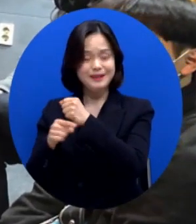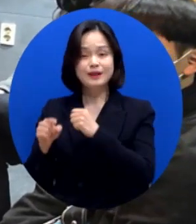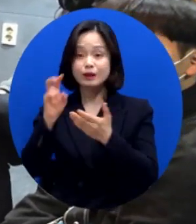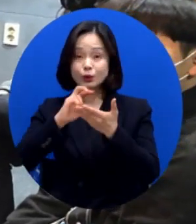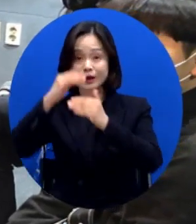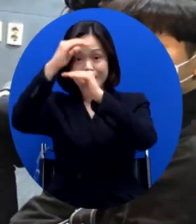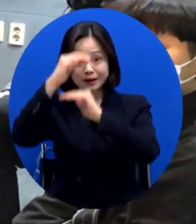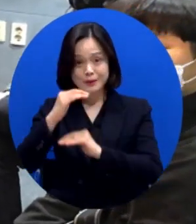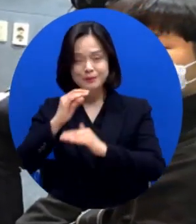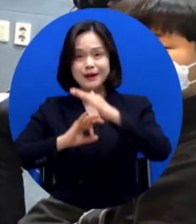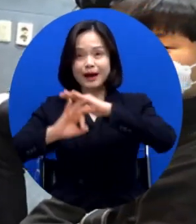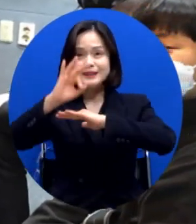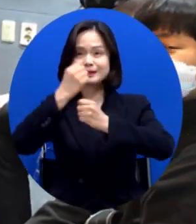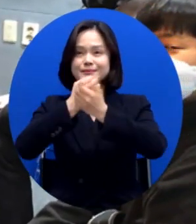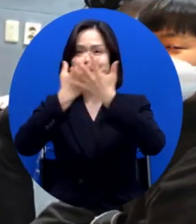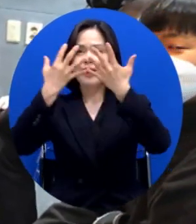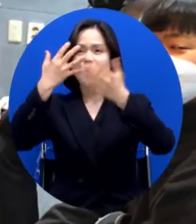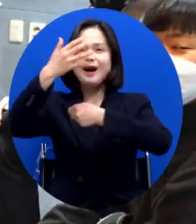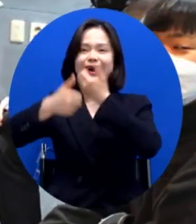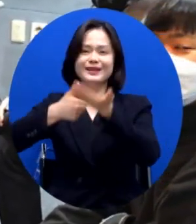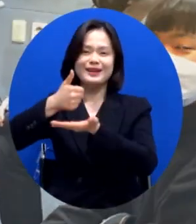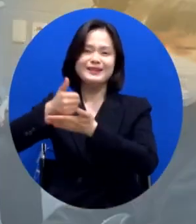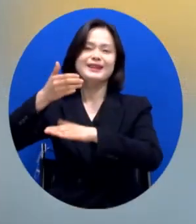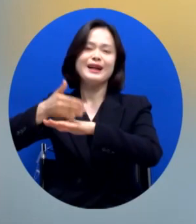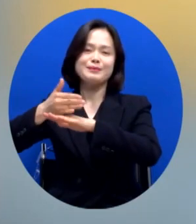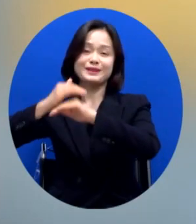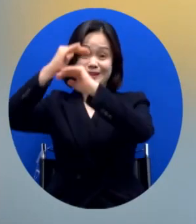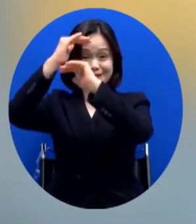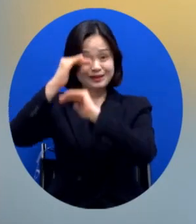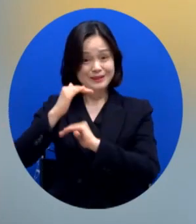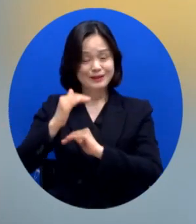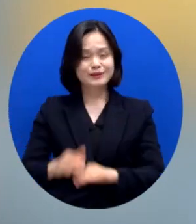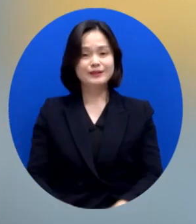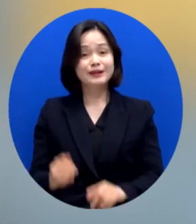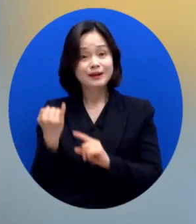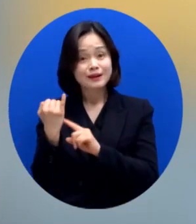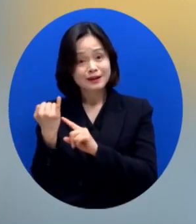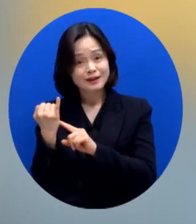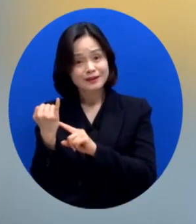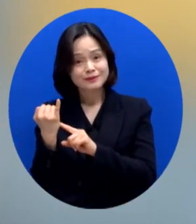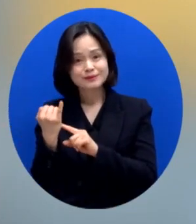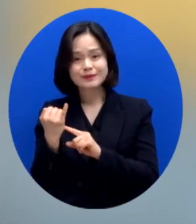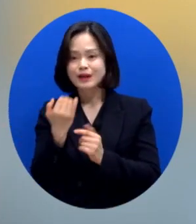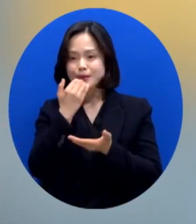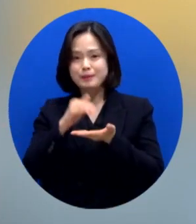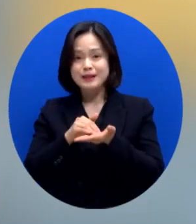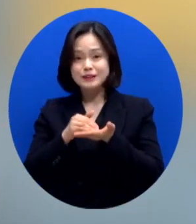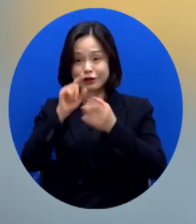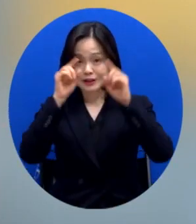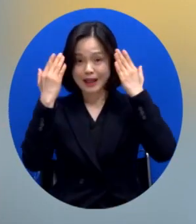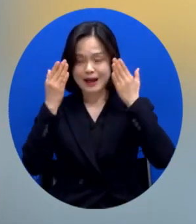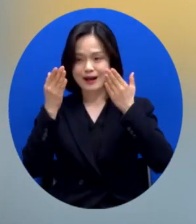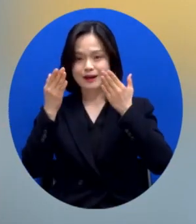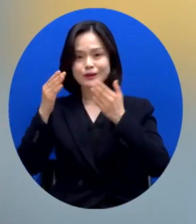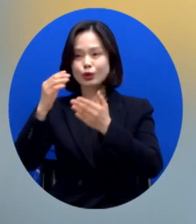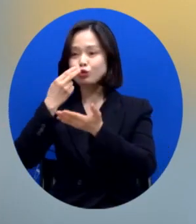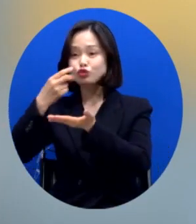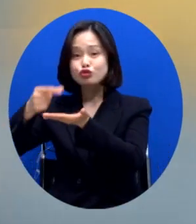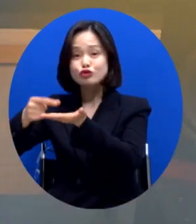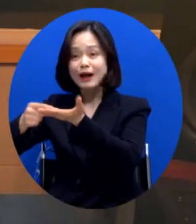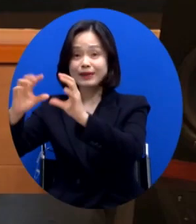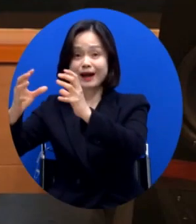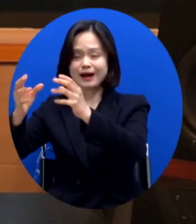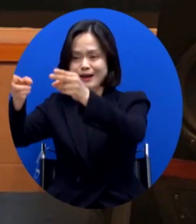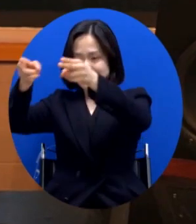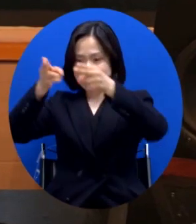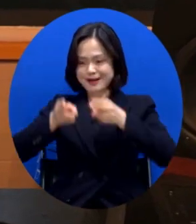아침이 밝아오는 것에 대한 감사의 기도 내용이 담겼습니다. 키아 샤론은 백석대학교 교환학생 출신으로 이번